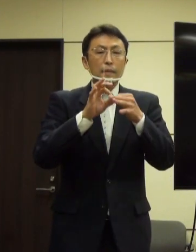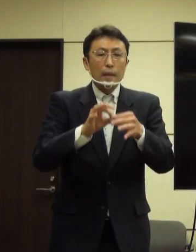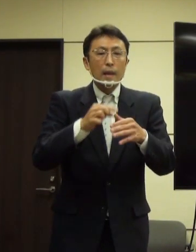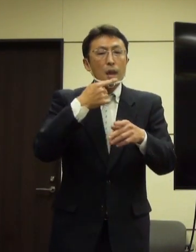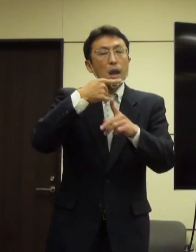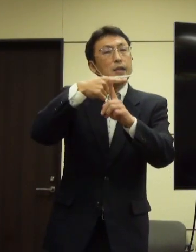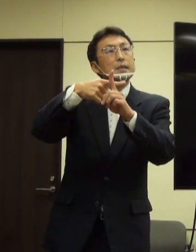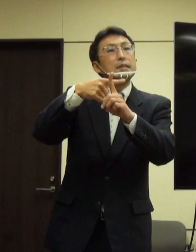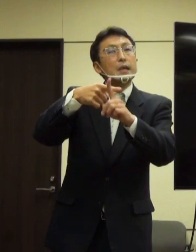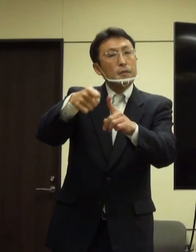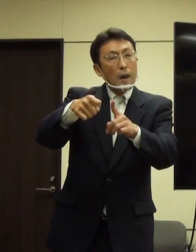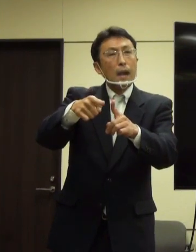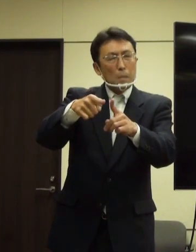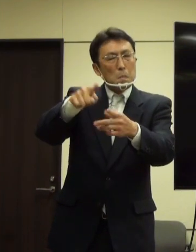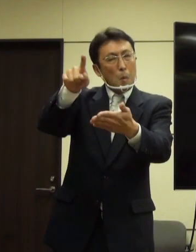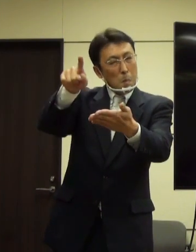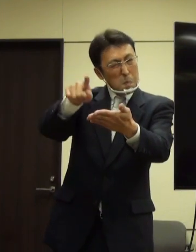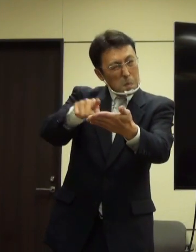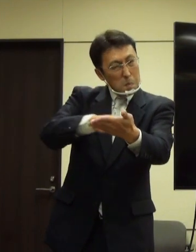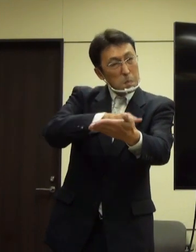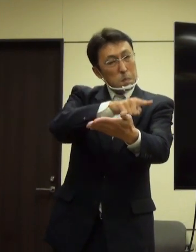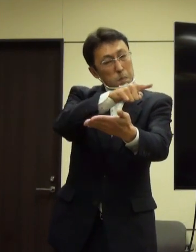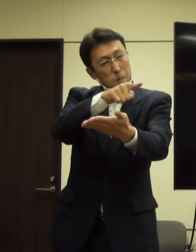なと思っておりますで